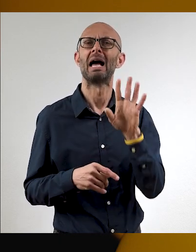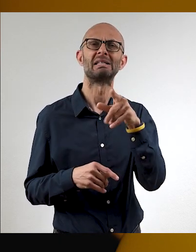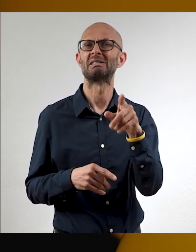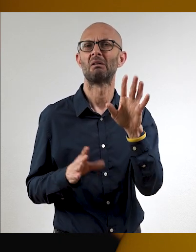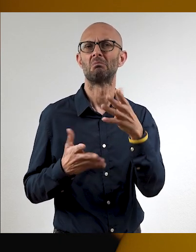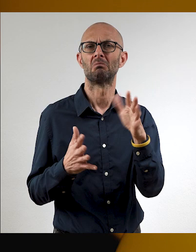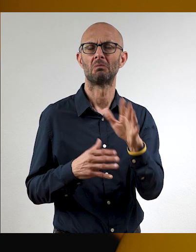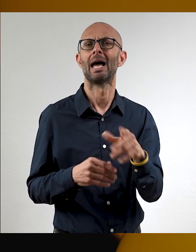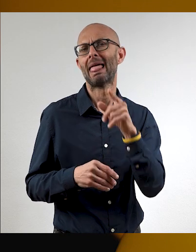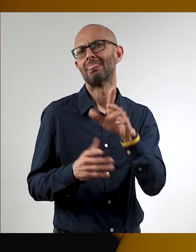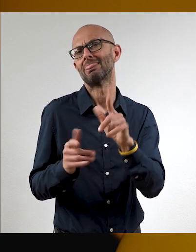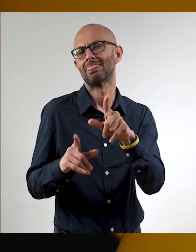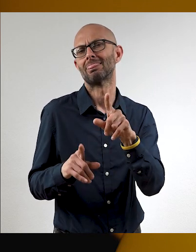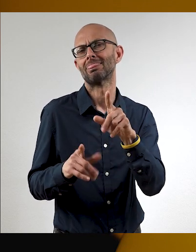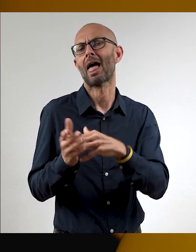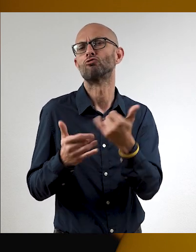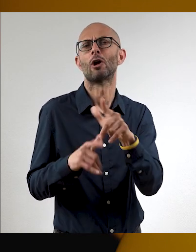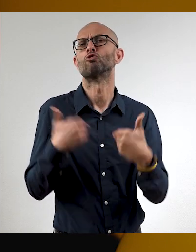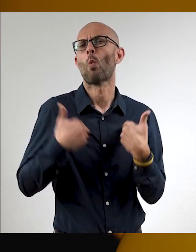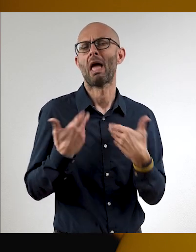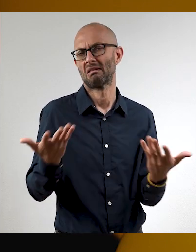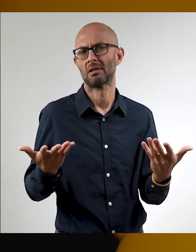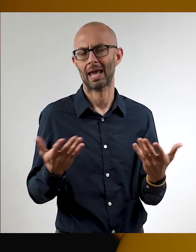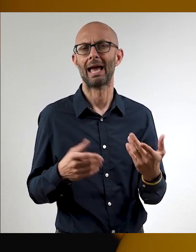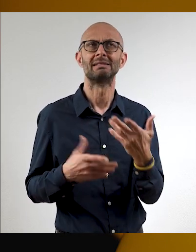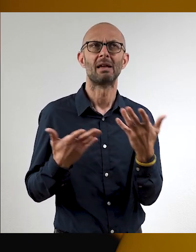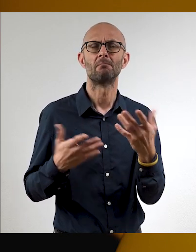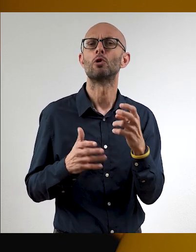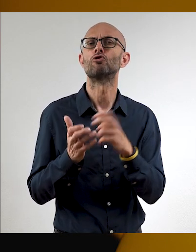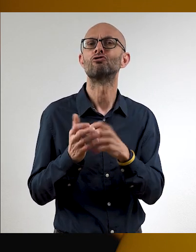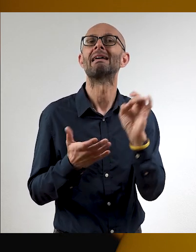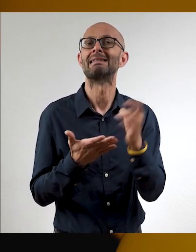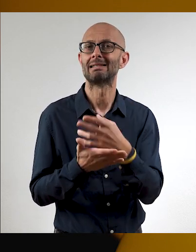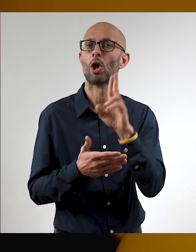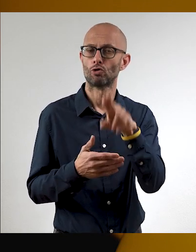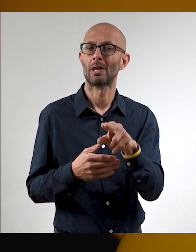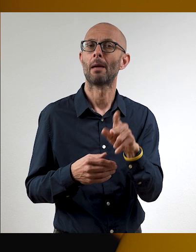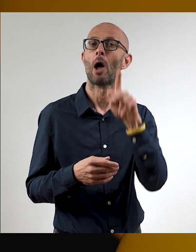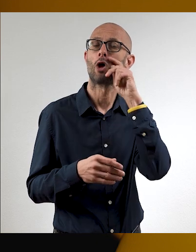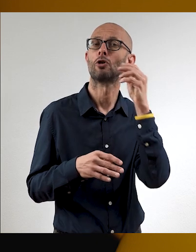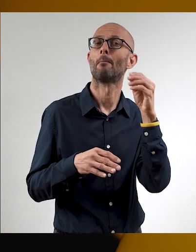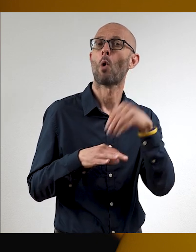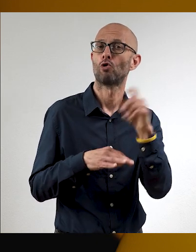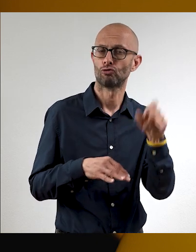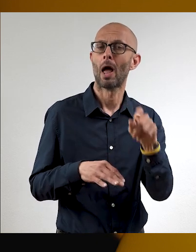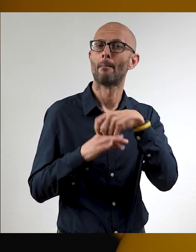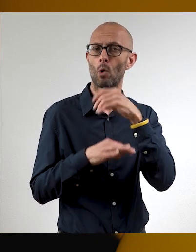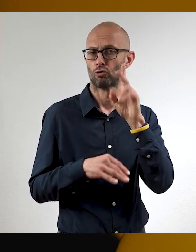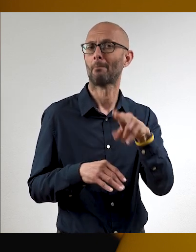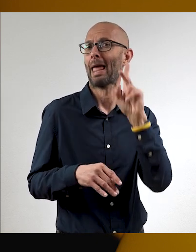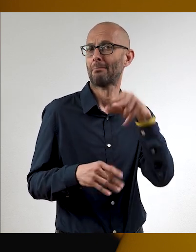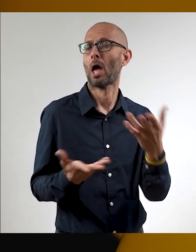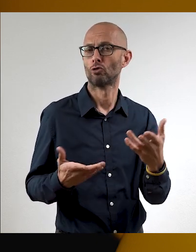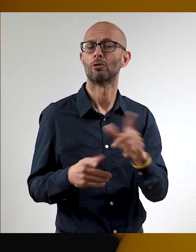saj lej, takšno je življenje, se, še srečo, veš, da imaš pa moža, moža pa še